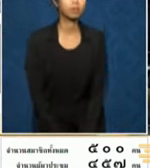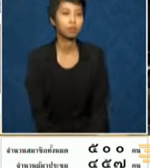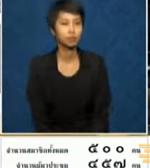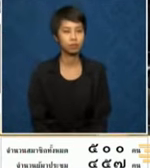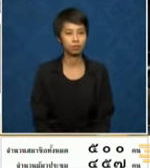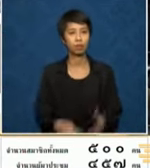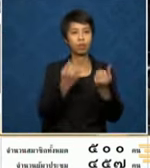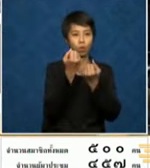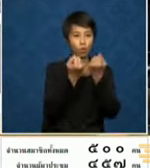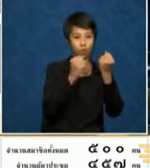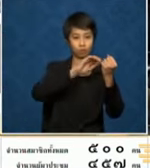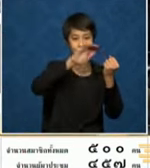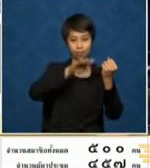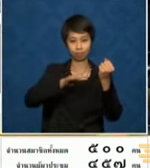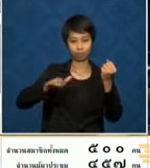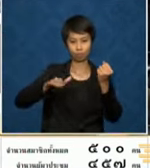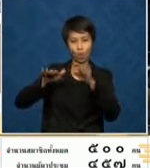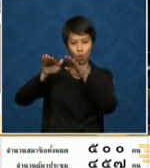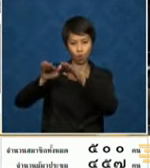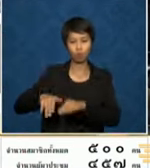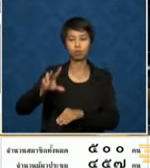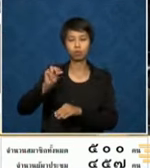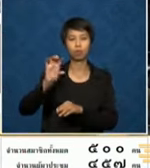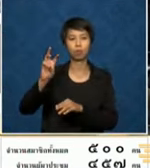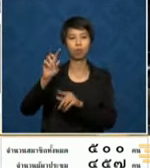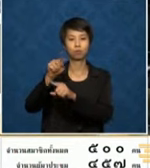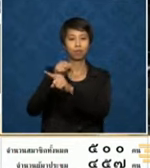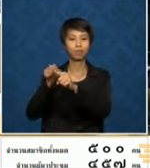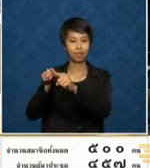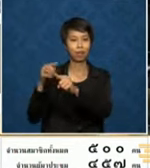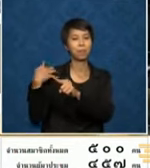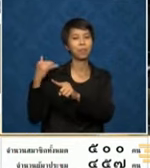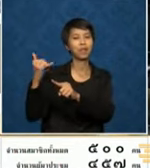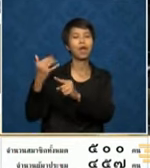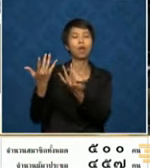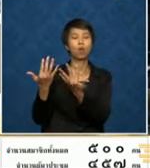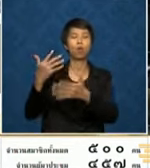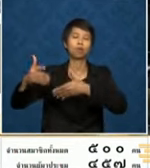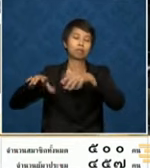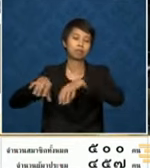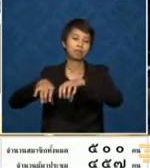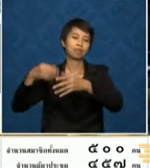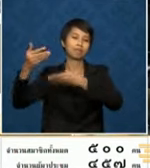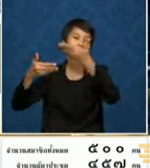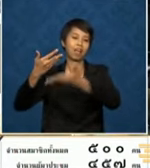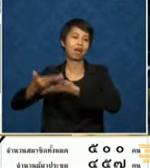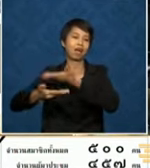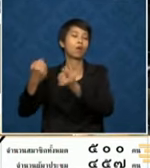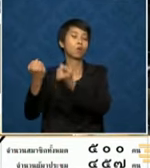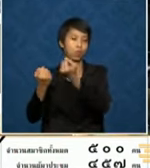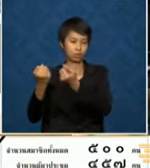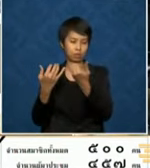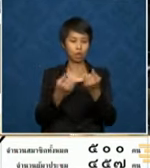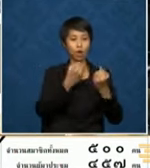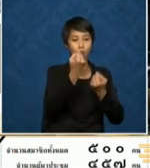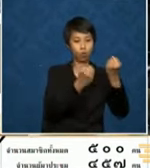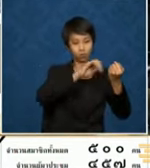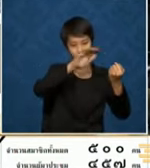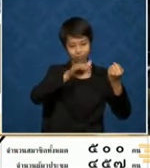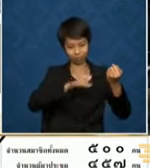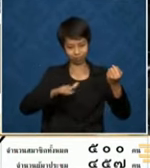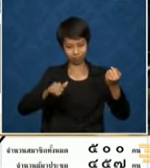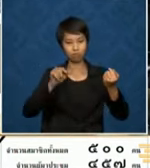สำหรับเดือนนี้เนี่ย 36% นะคะอันนี้ก็อาจจะรอมอเตอร์โชว์ก็ได้นะคะแต่ว่าดิฉันก็คิดว่าไม่น่าจะใช่ยิ่งรถปิกอัพเนี่ยยิ่งเป็นปัญห